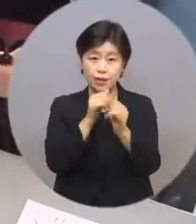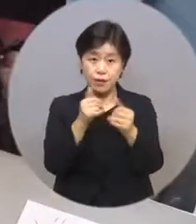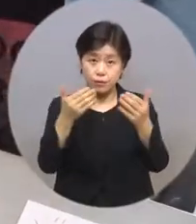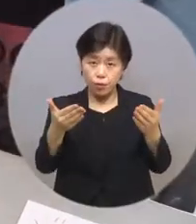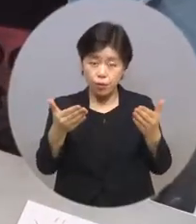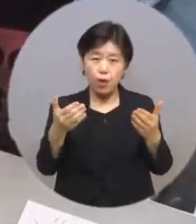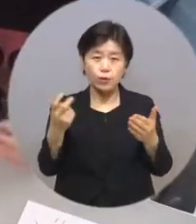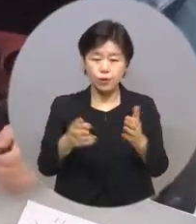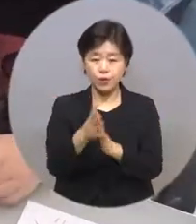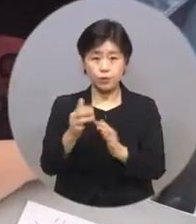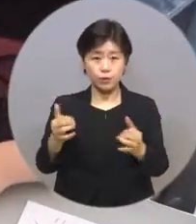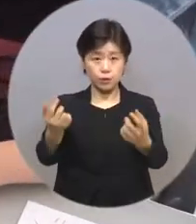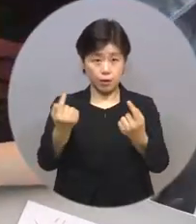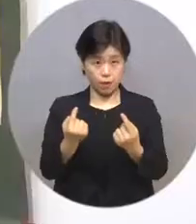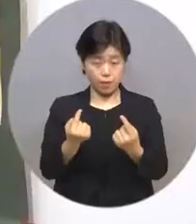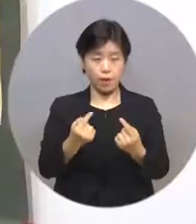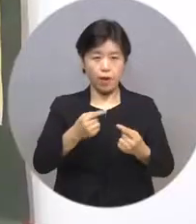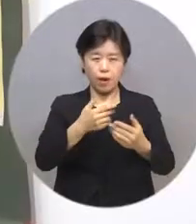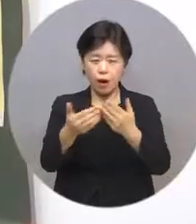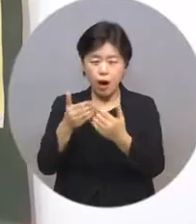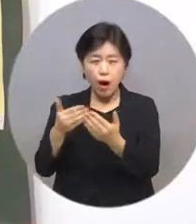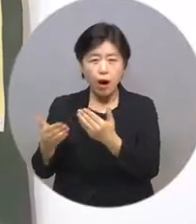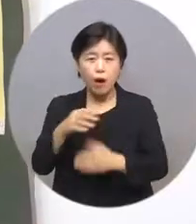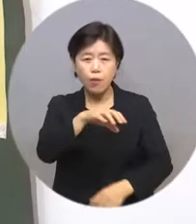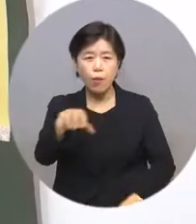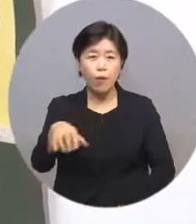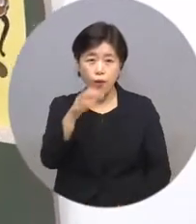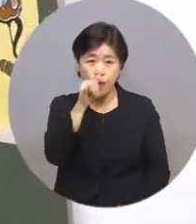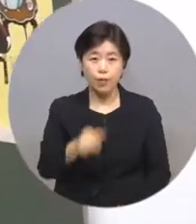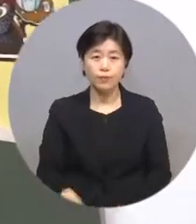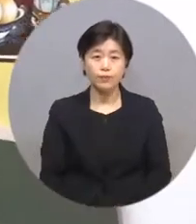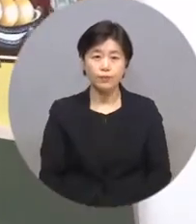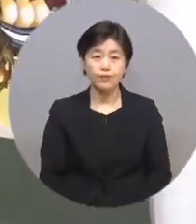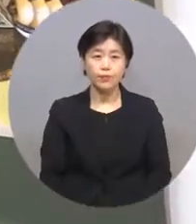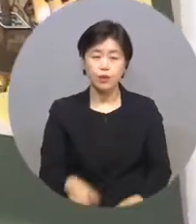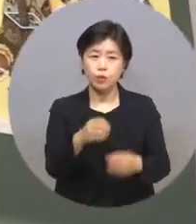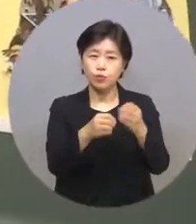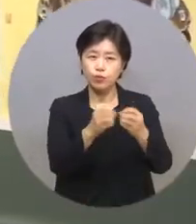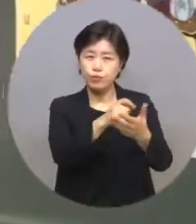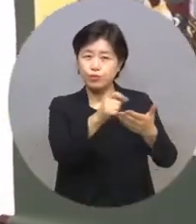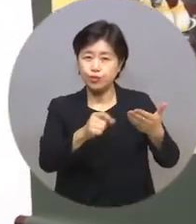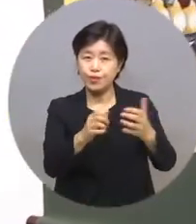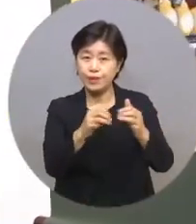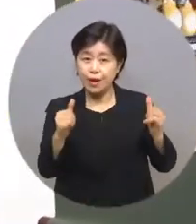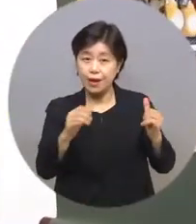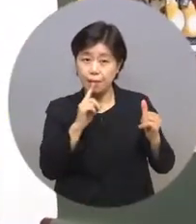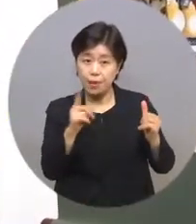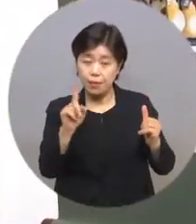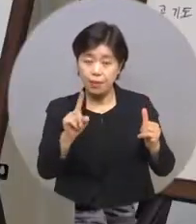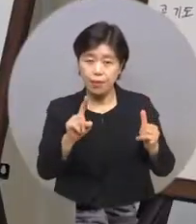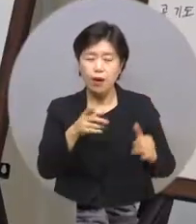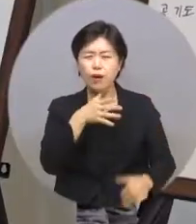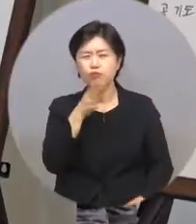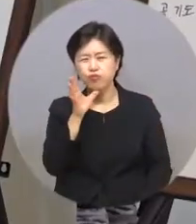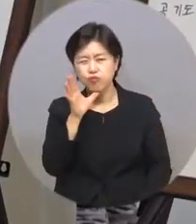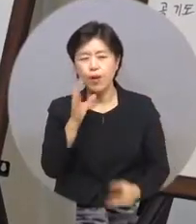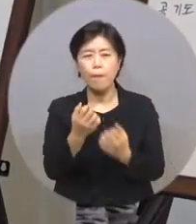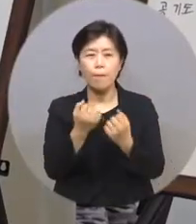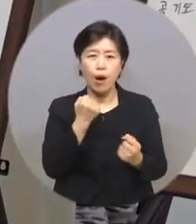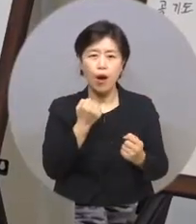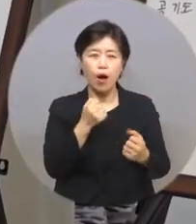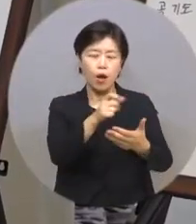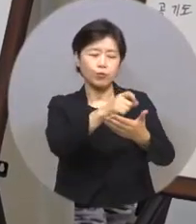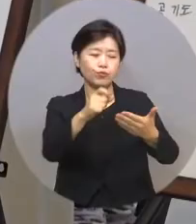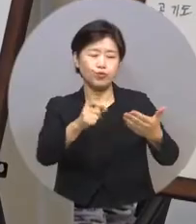있는 체험할 정도 열렸습니다 작품을 전시한 성인 문예교실 노인숙 강생은 늦은 배움에 대한 기쁨과 같은 입장에